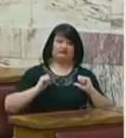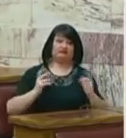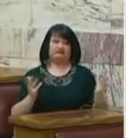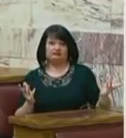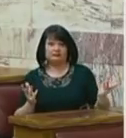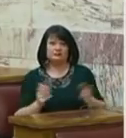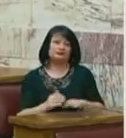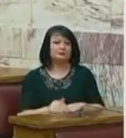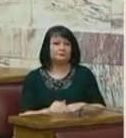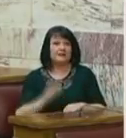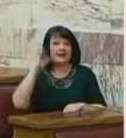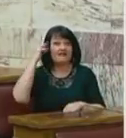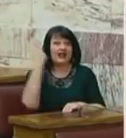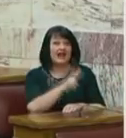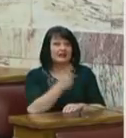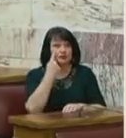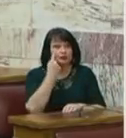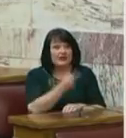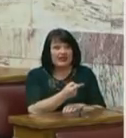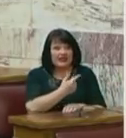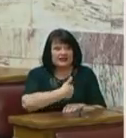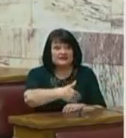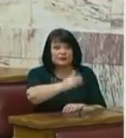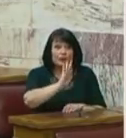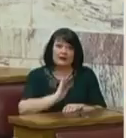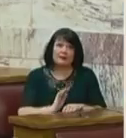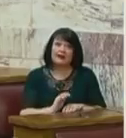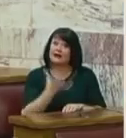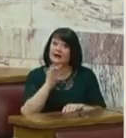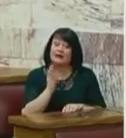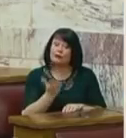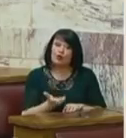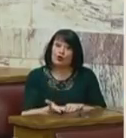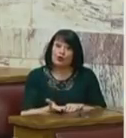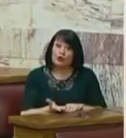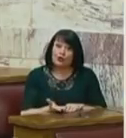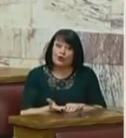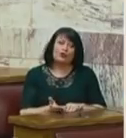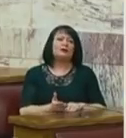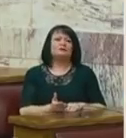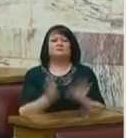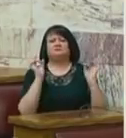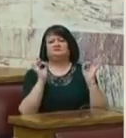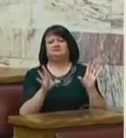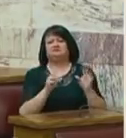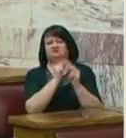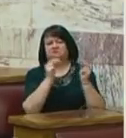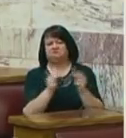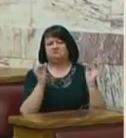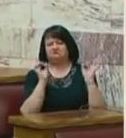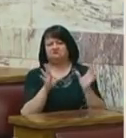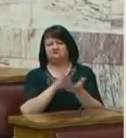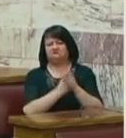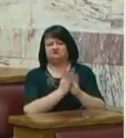αρχίζει ο εφιάλτης σας. Γιατί είναι απολύτως άνθρακες ο θησαυρός της